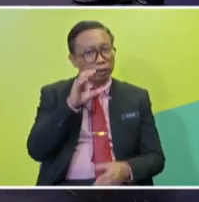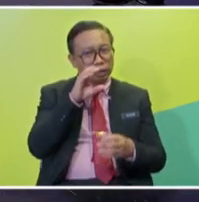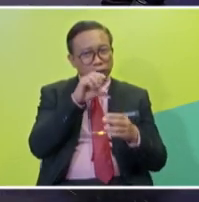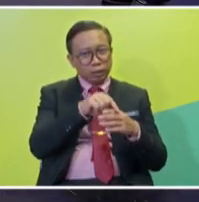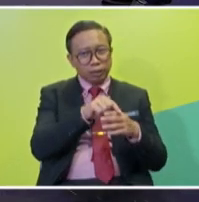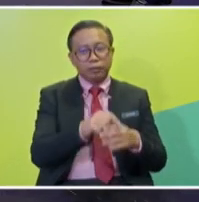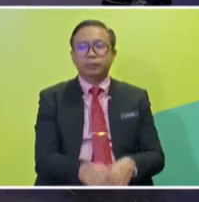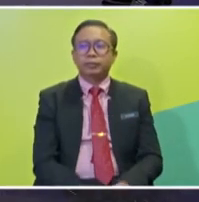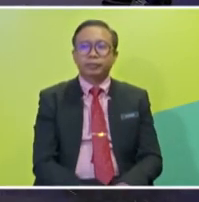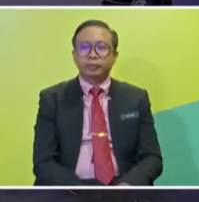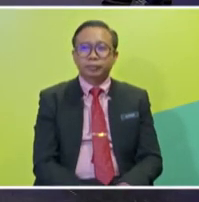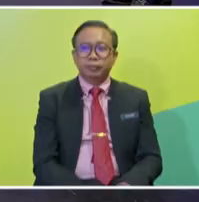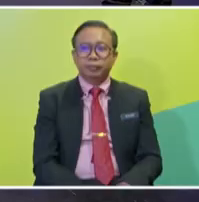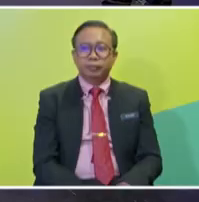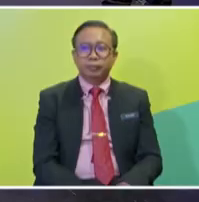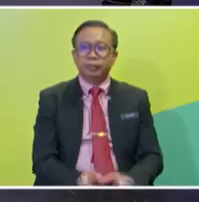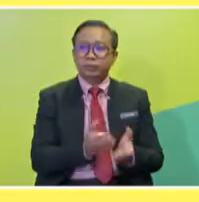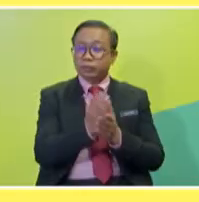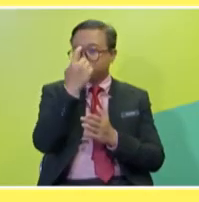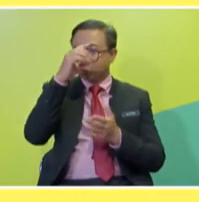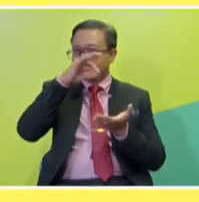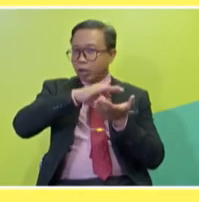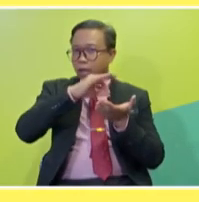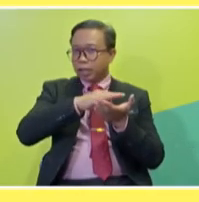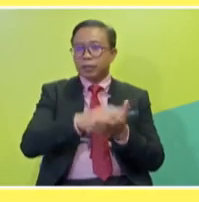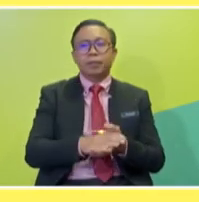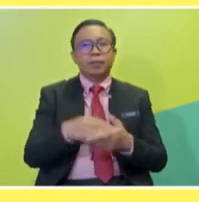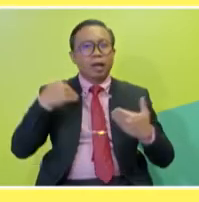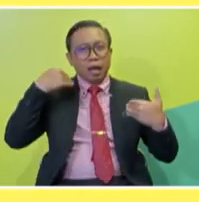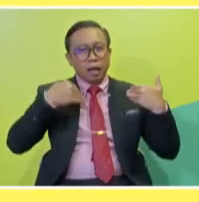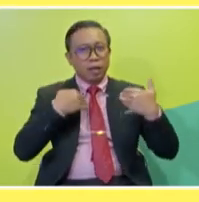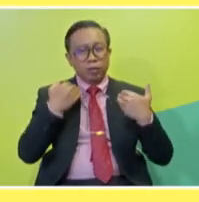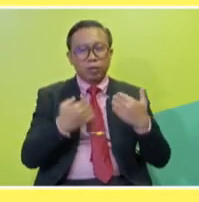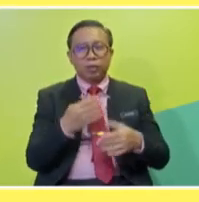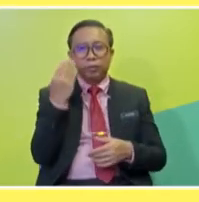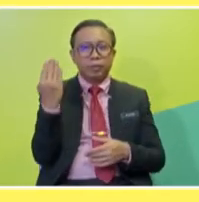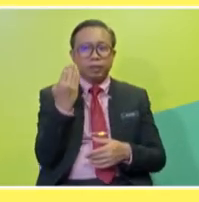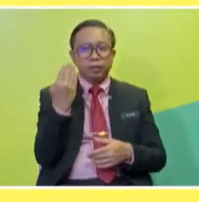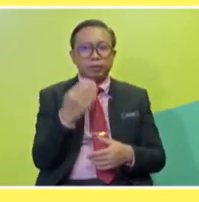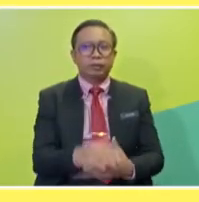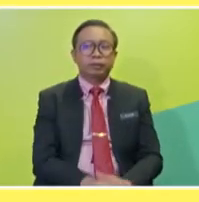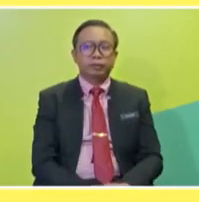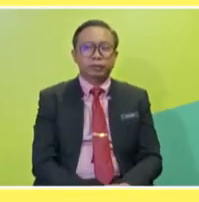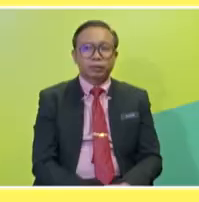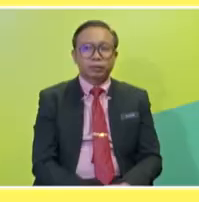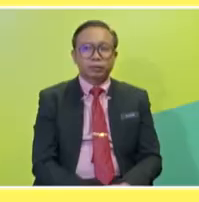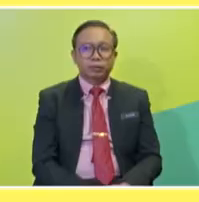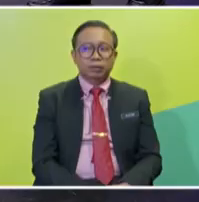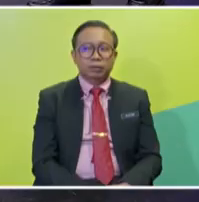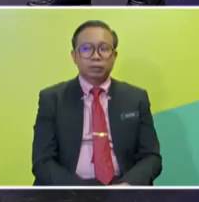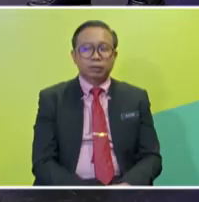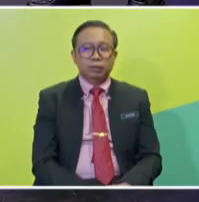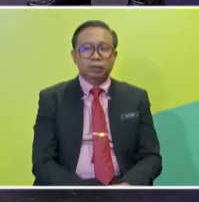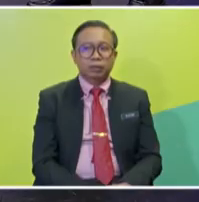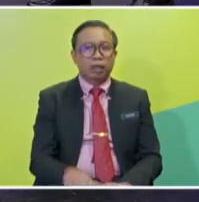gigit Oke seterusnya untuk ayam ayam yang sinonim dengan kita rapat dengan kita tapi yang ini saya bawakan